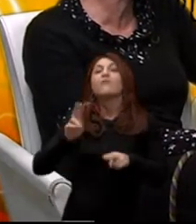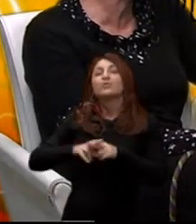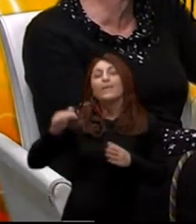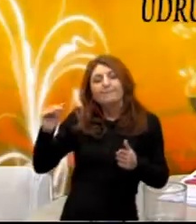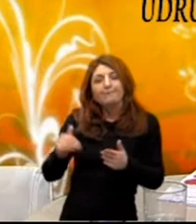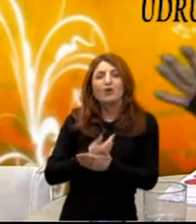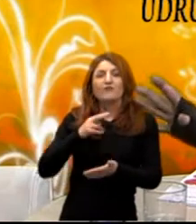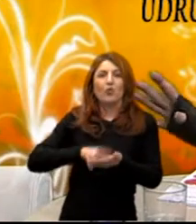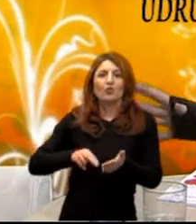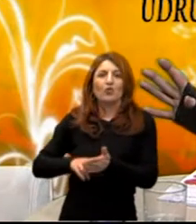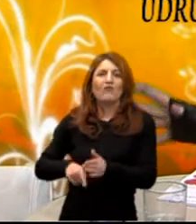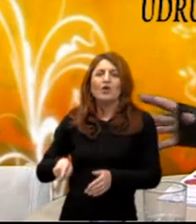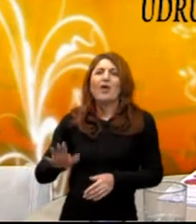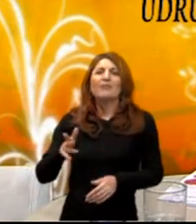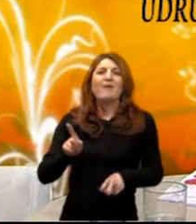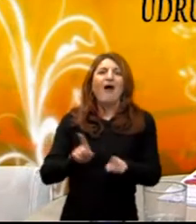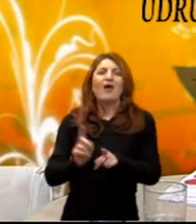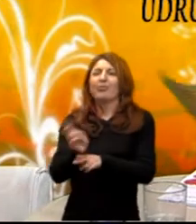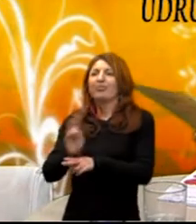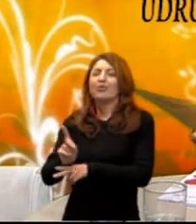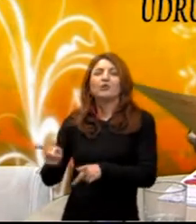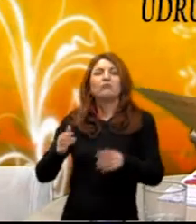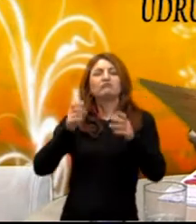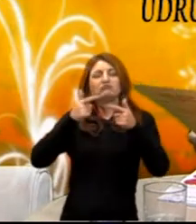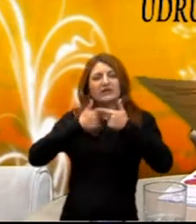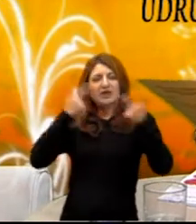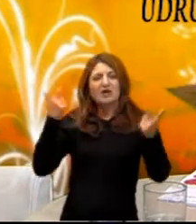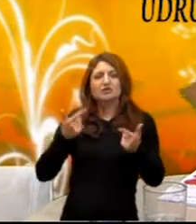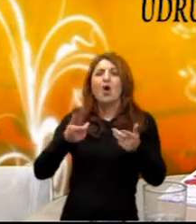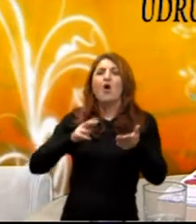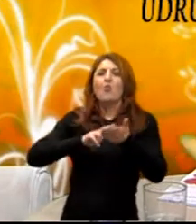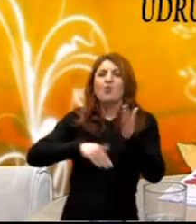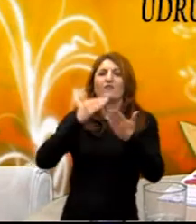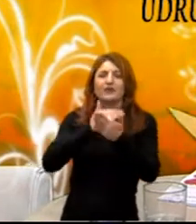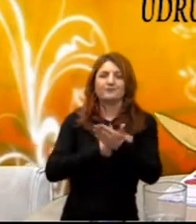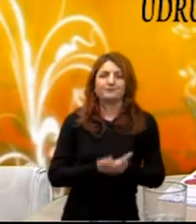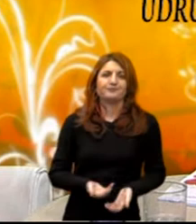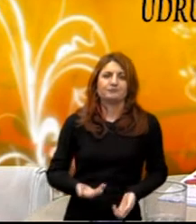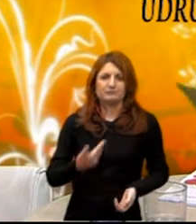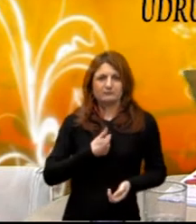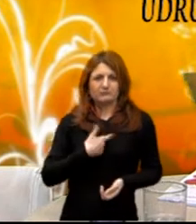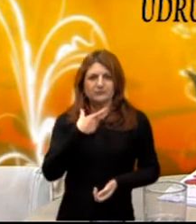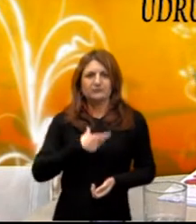jasno precizirano, novi nema ugovor. Nema nekih zabluda, zabuna. Ide, ja ću, ipak ja sam osoba koja